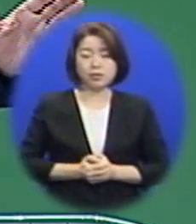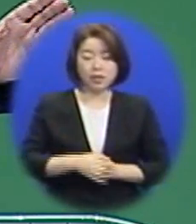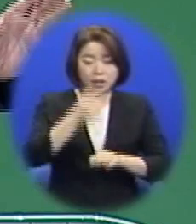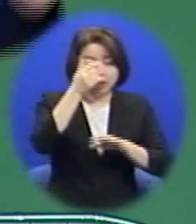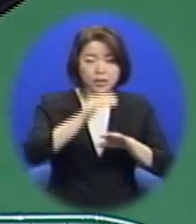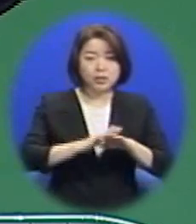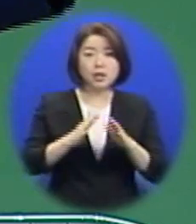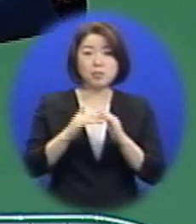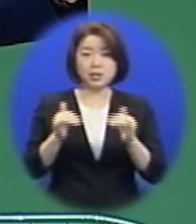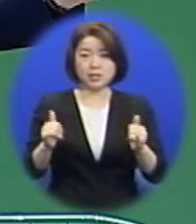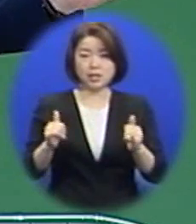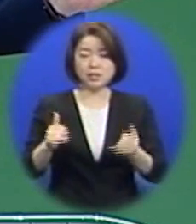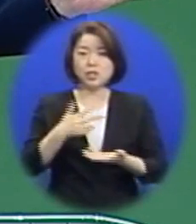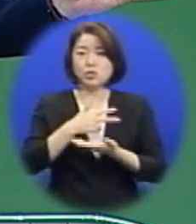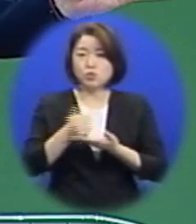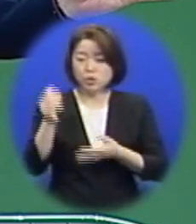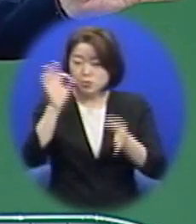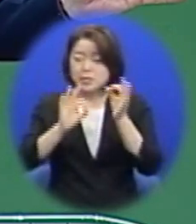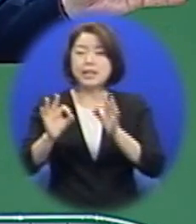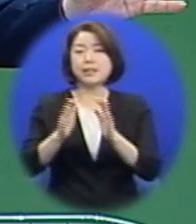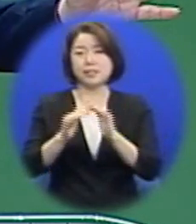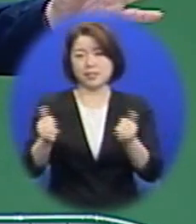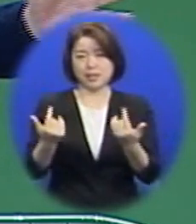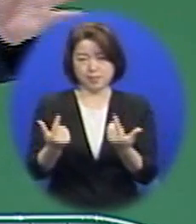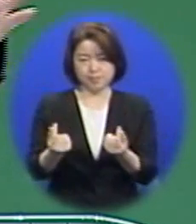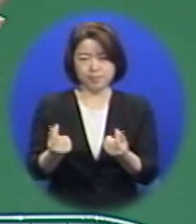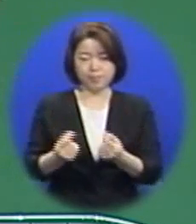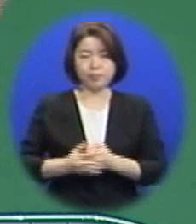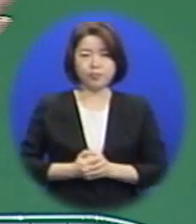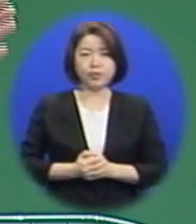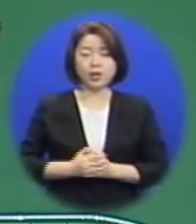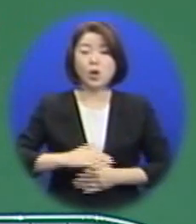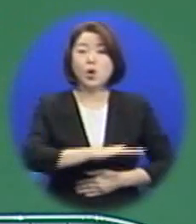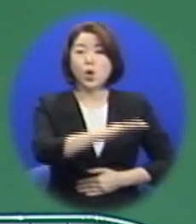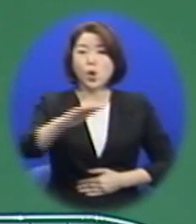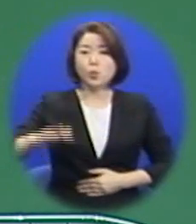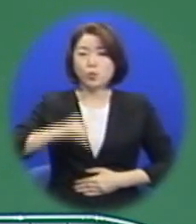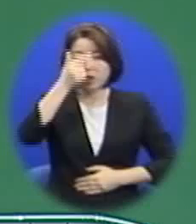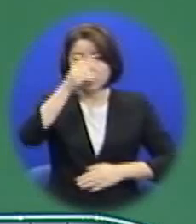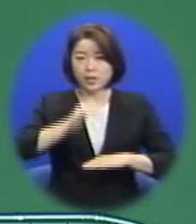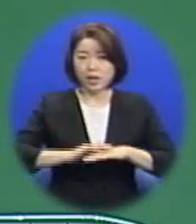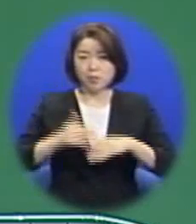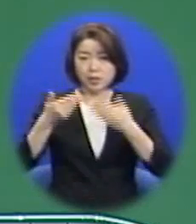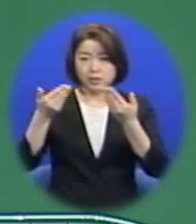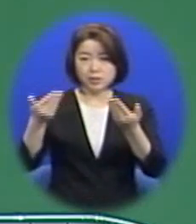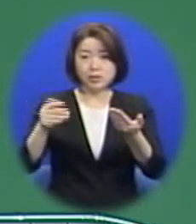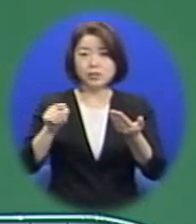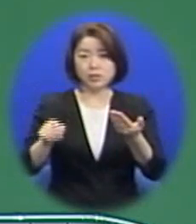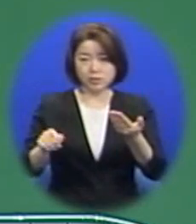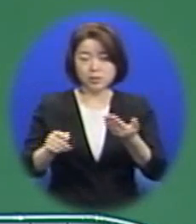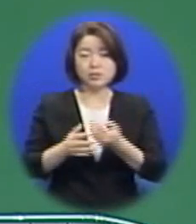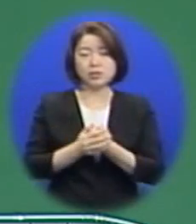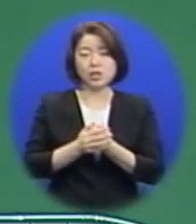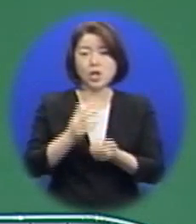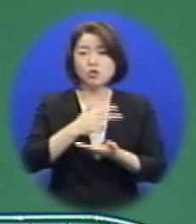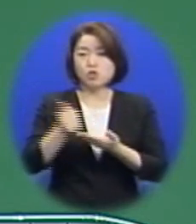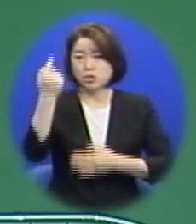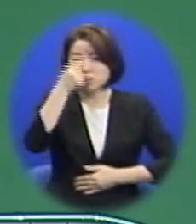예배자는 주님을 찾는 사람입니다. 우리가 예배하는 것은 주님의 얼굴을